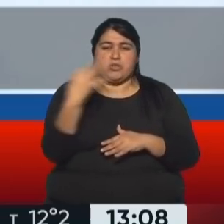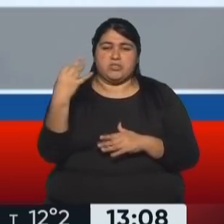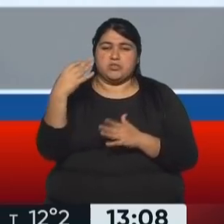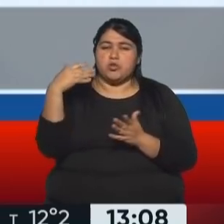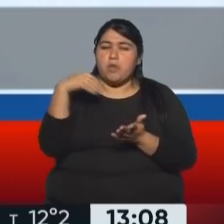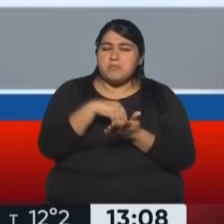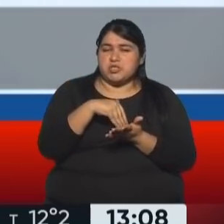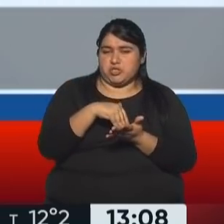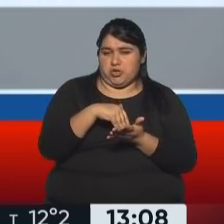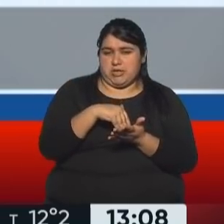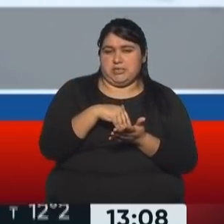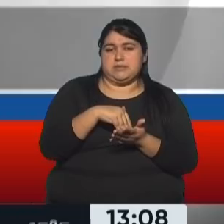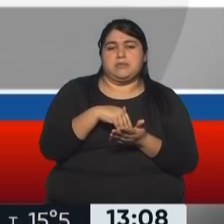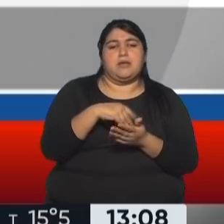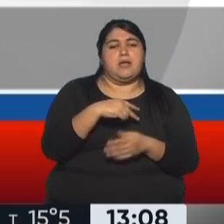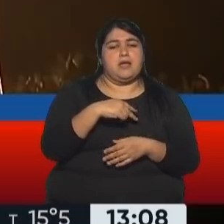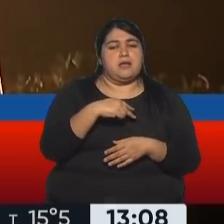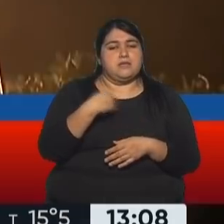碰得头破血流。